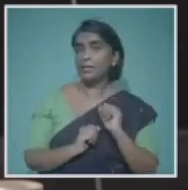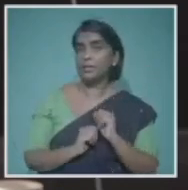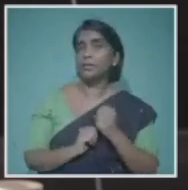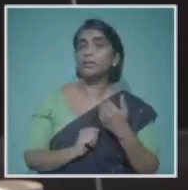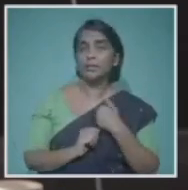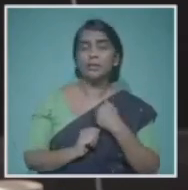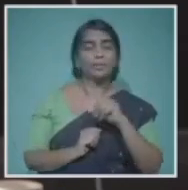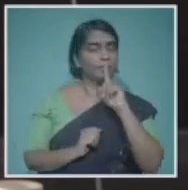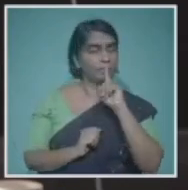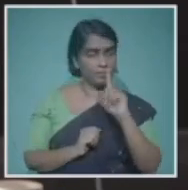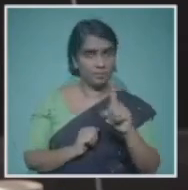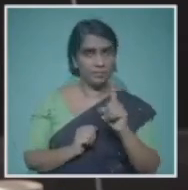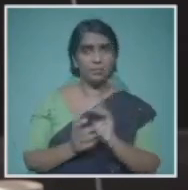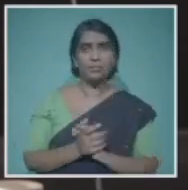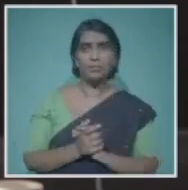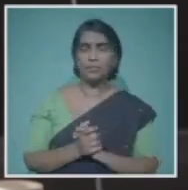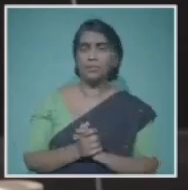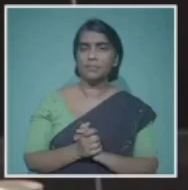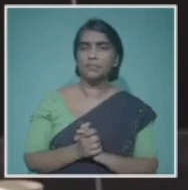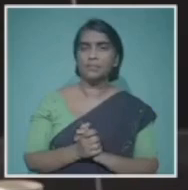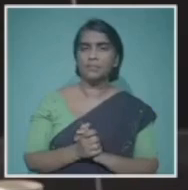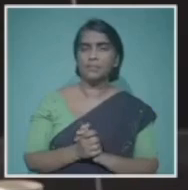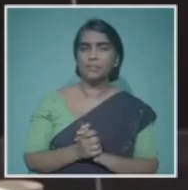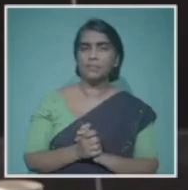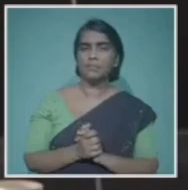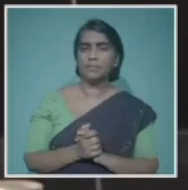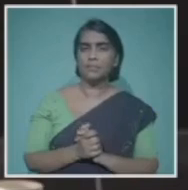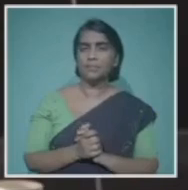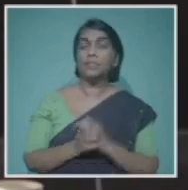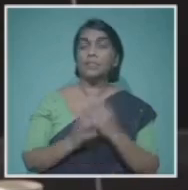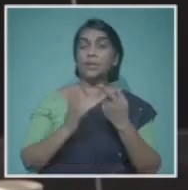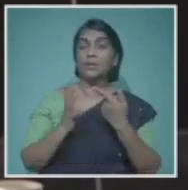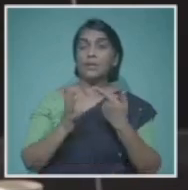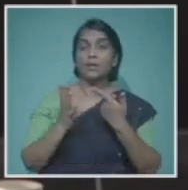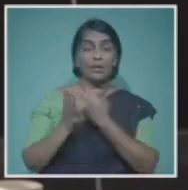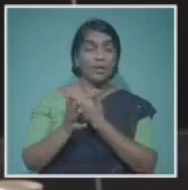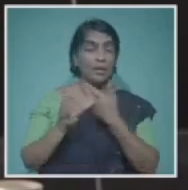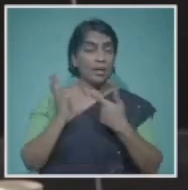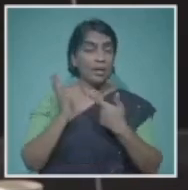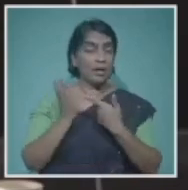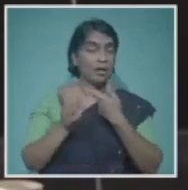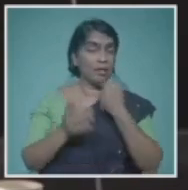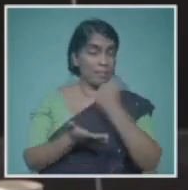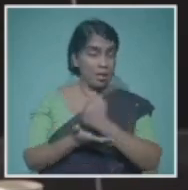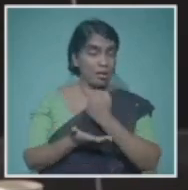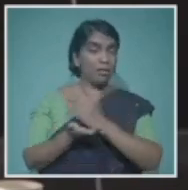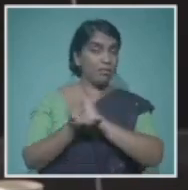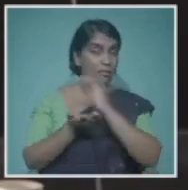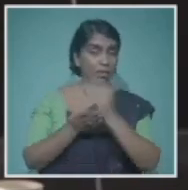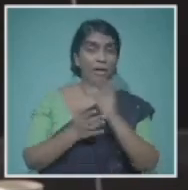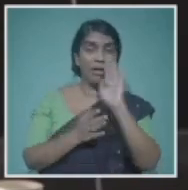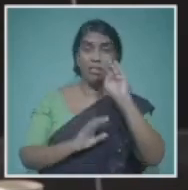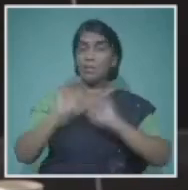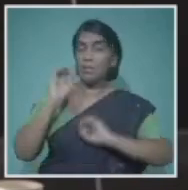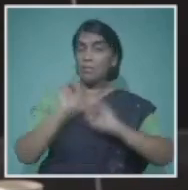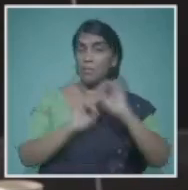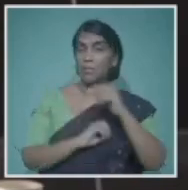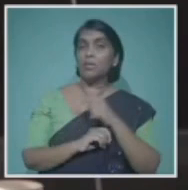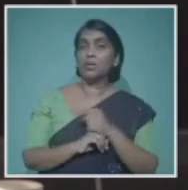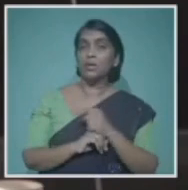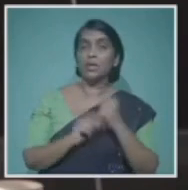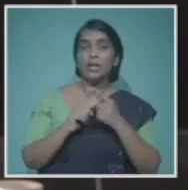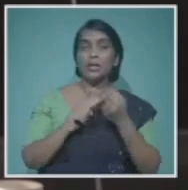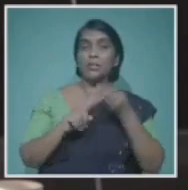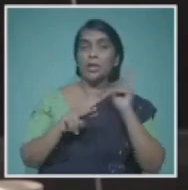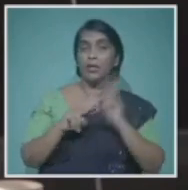මම කියවනේ මේ ට්‍රෙෂරි බොන්ඩ් වලින් සියයට 40ක් විතර තියෙන්නේ